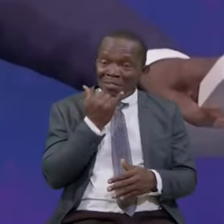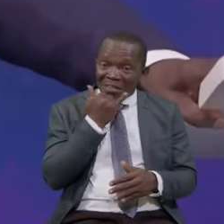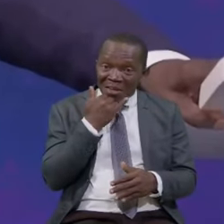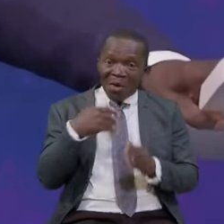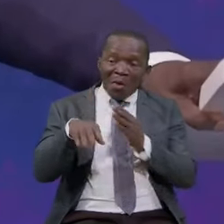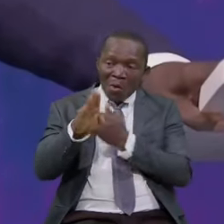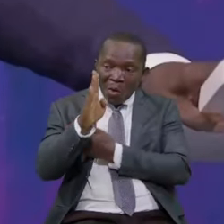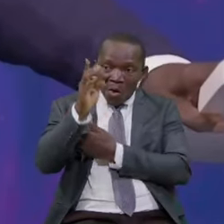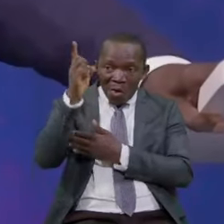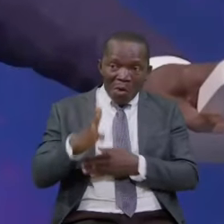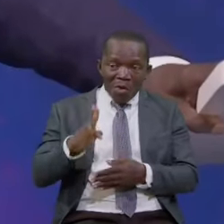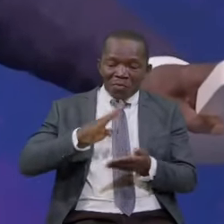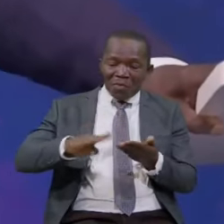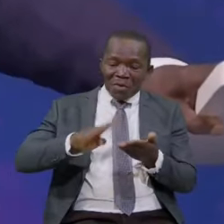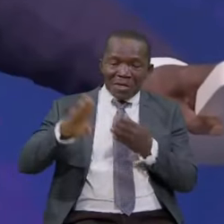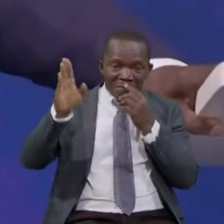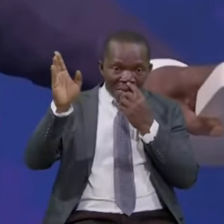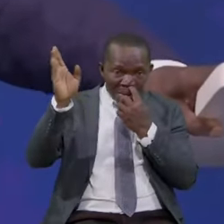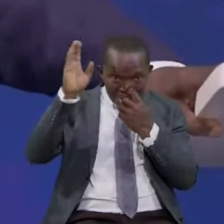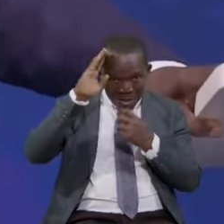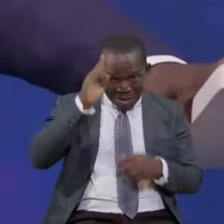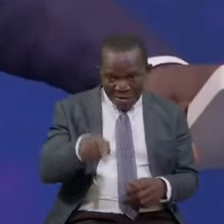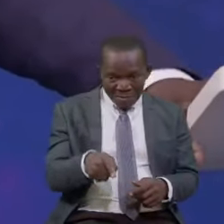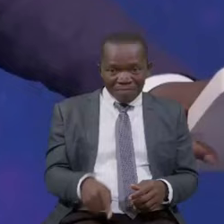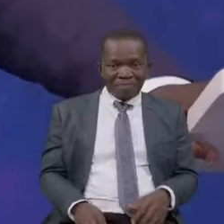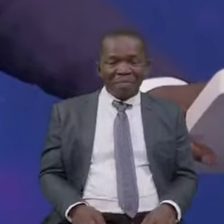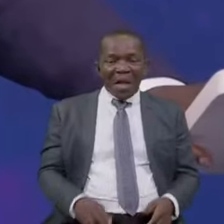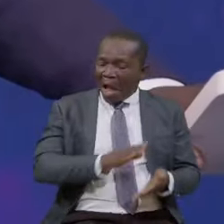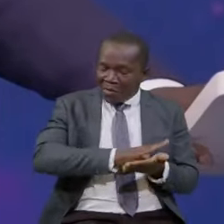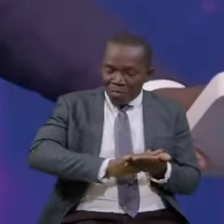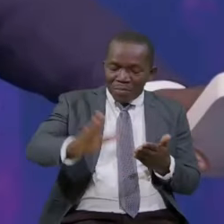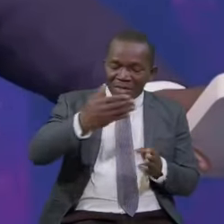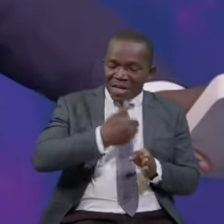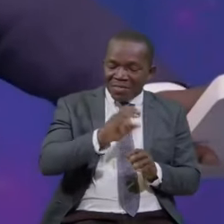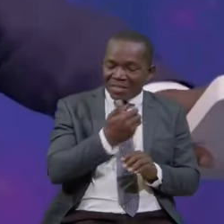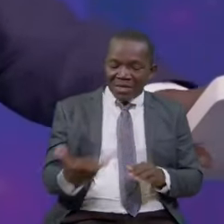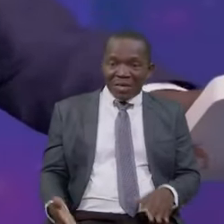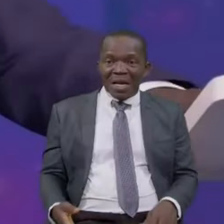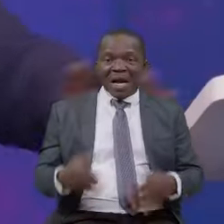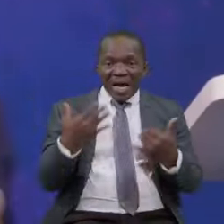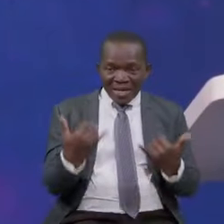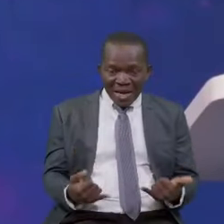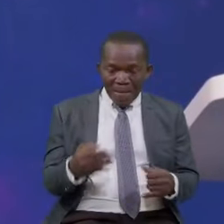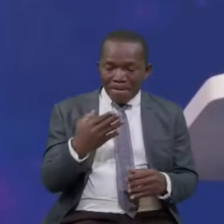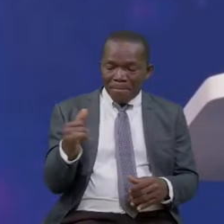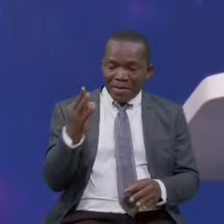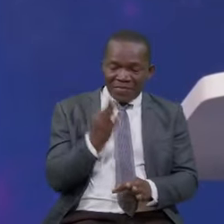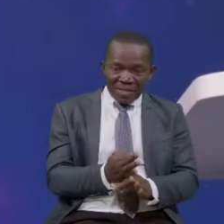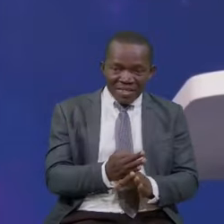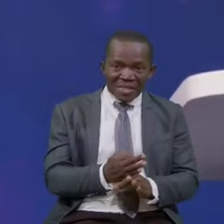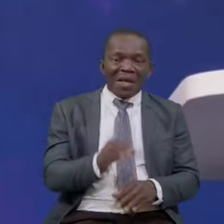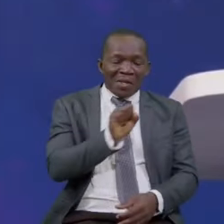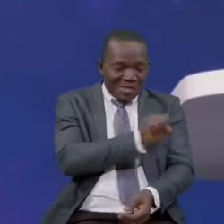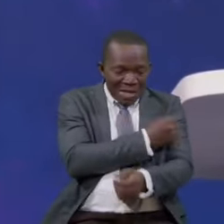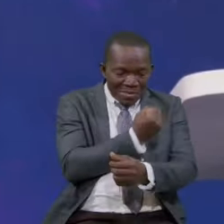est parti dans la mer et il a il a été balayé mais pas la foi Samson